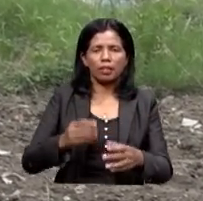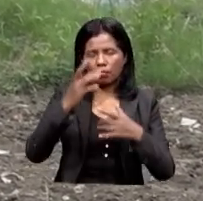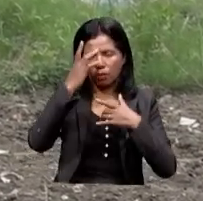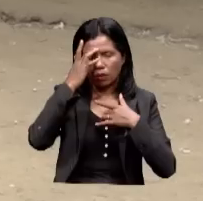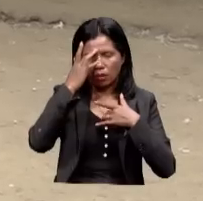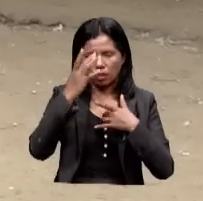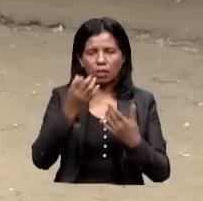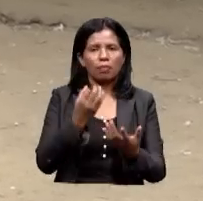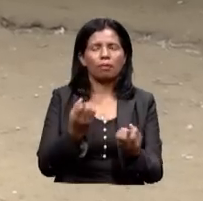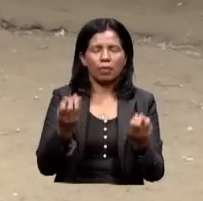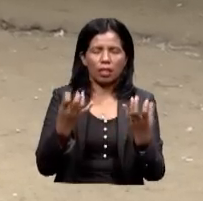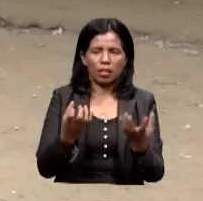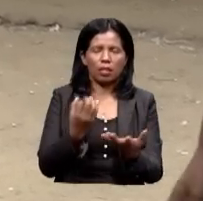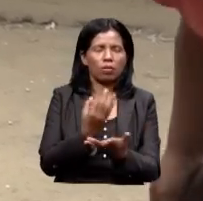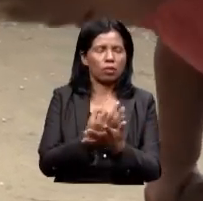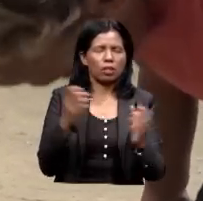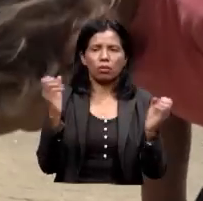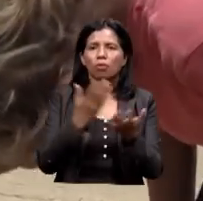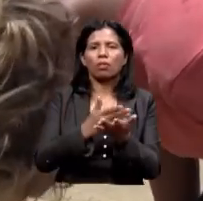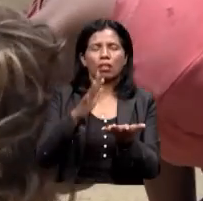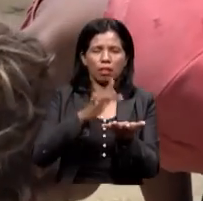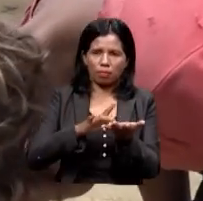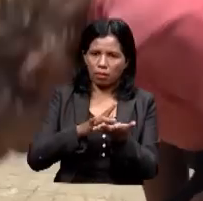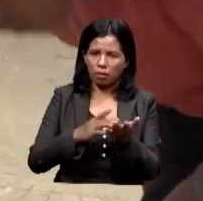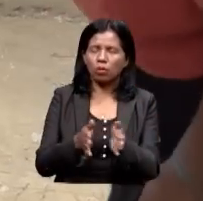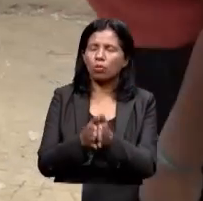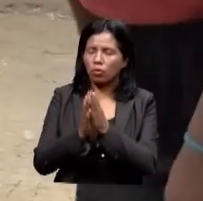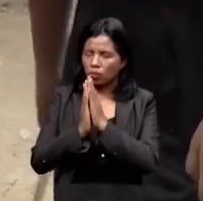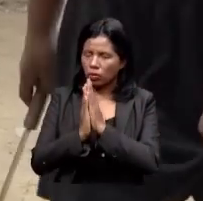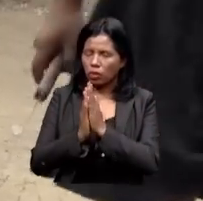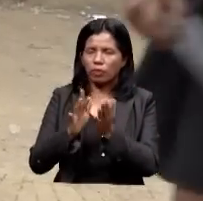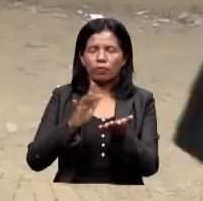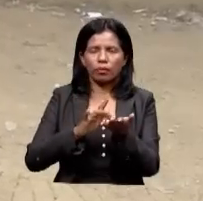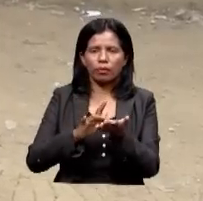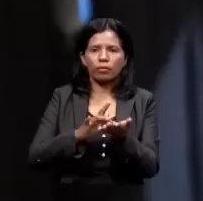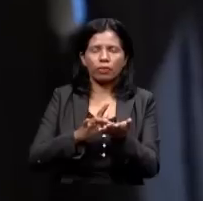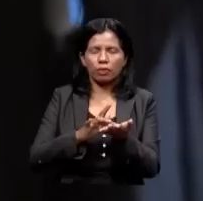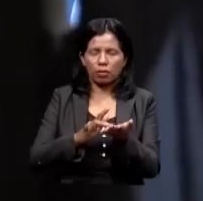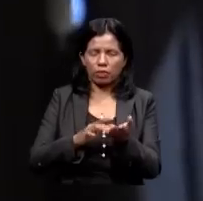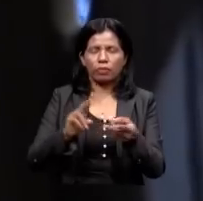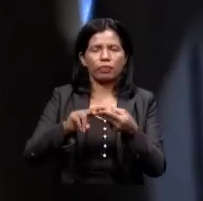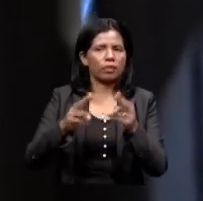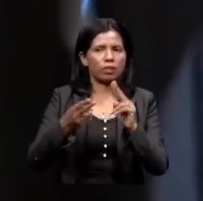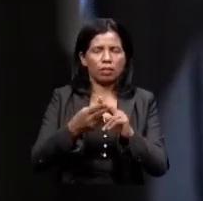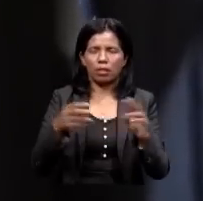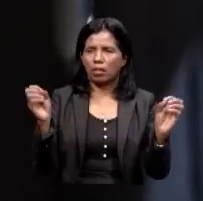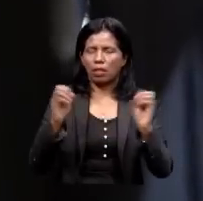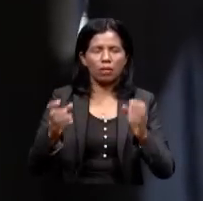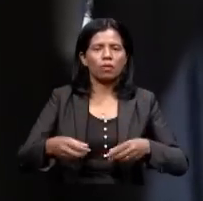la iha osang atu sosa ai moruk, no bahusu vizinho atu fote osa vizinho mos la iha